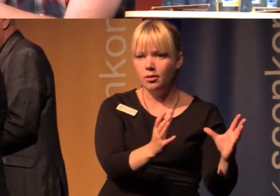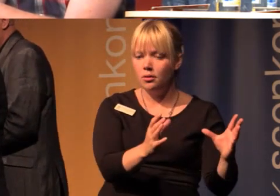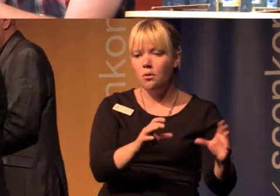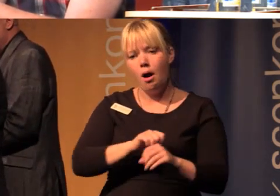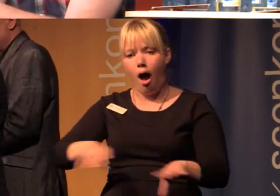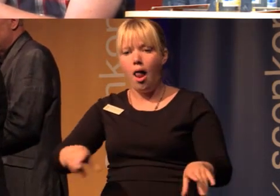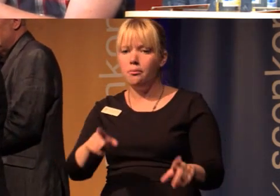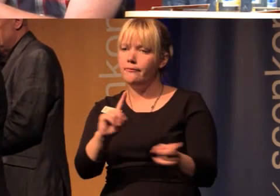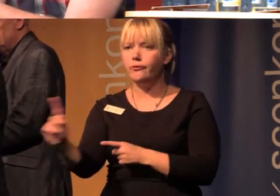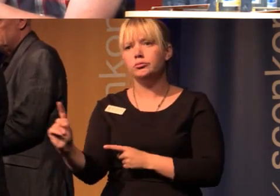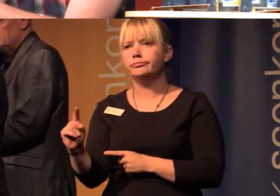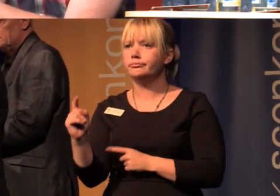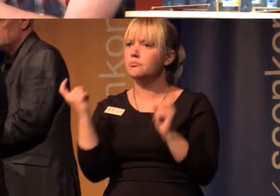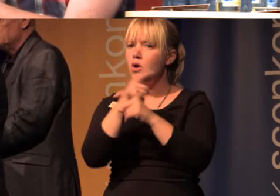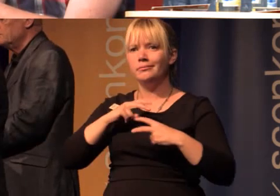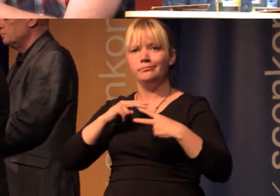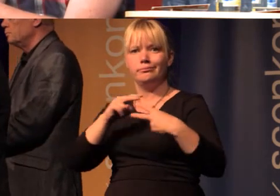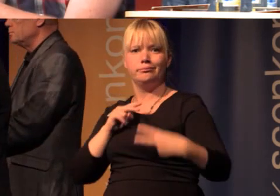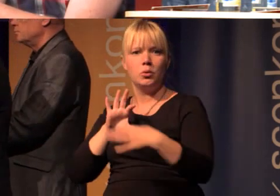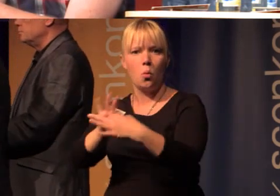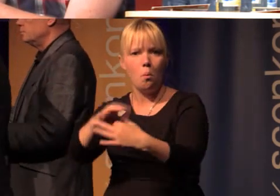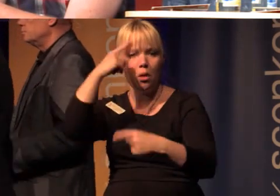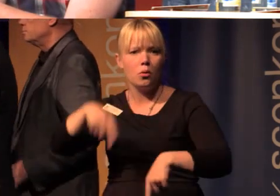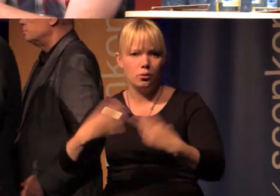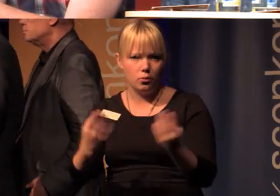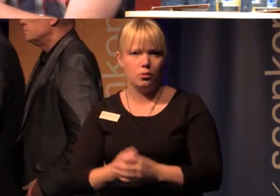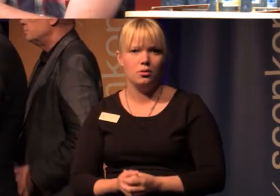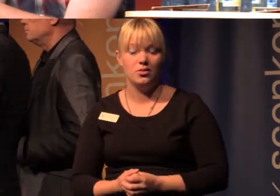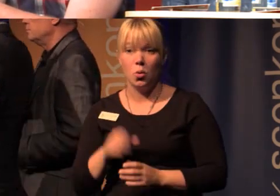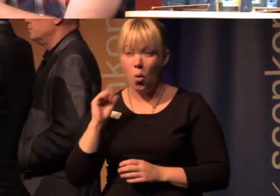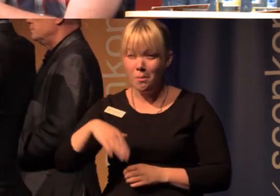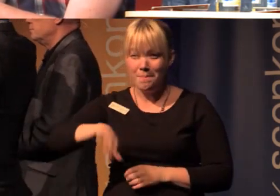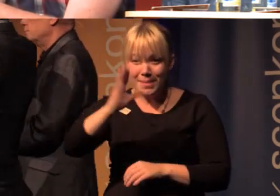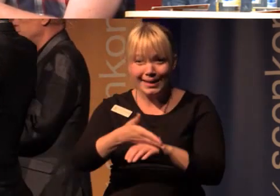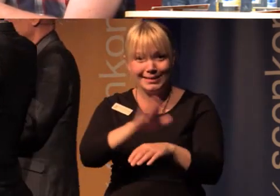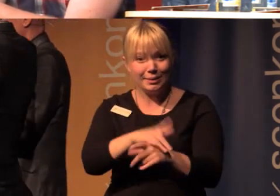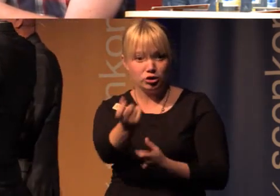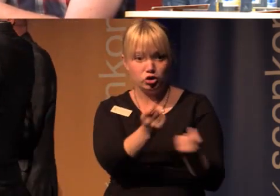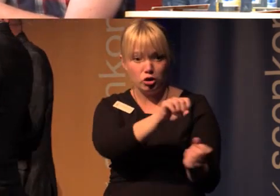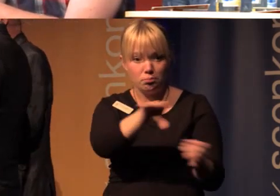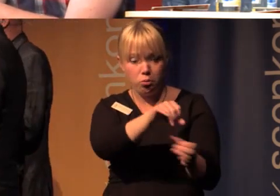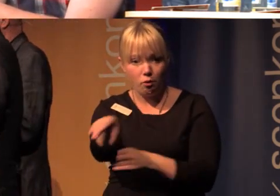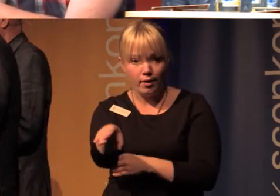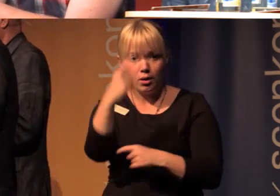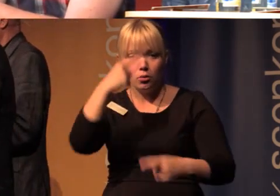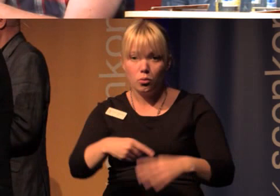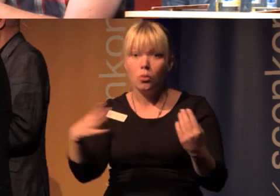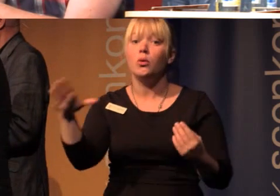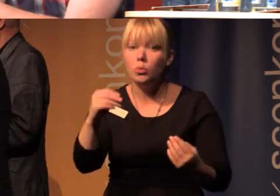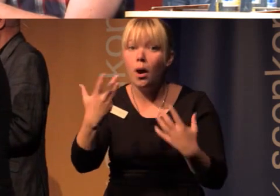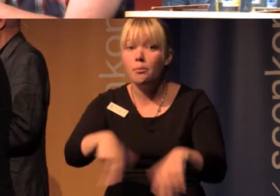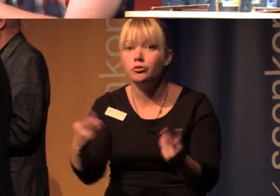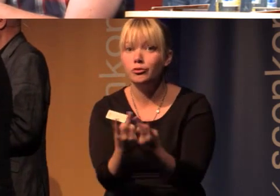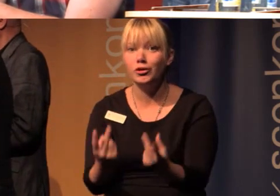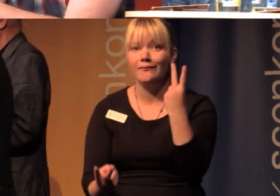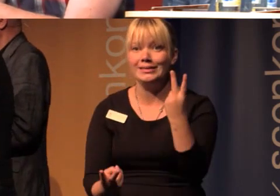kan identifiera sig med. Så alla tendenser till att vi ska få mer expertstyre av kulturen, vilket innebär mer vänsterstyre, kommer att vara